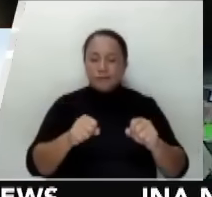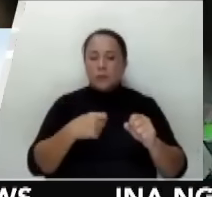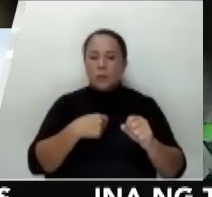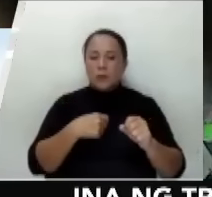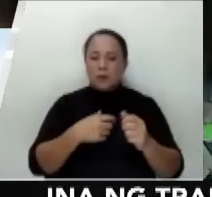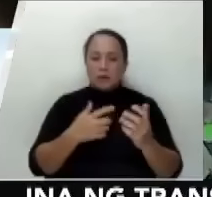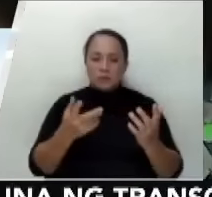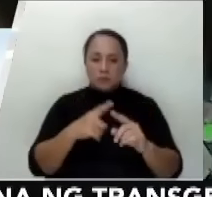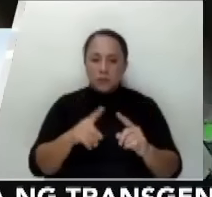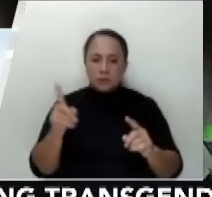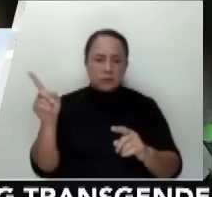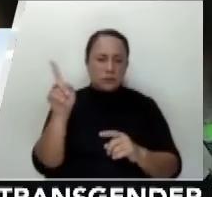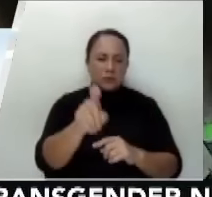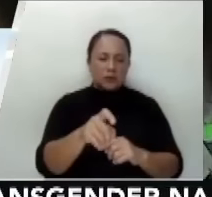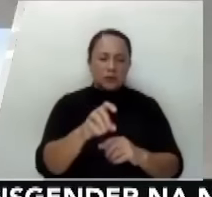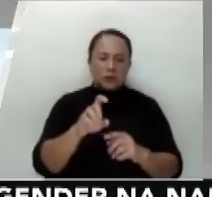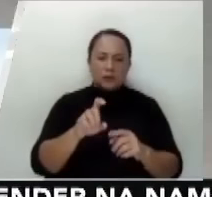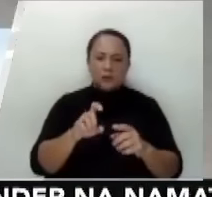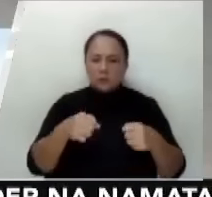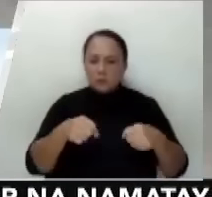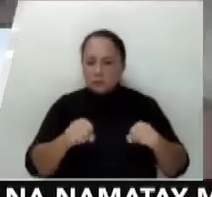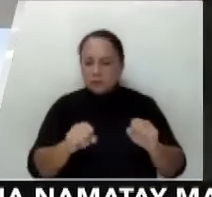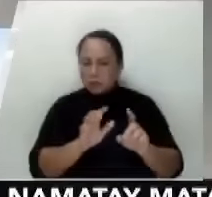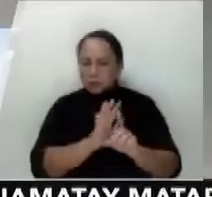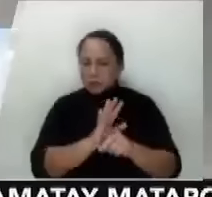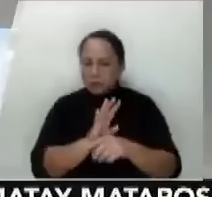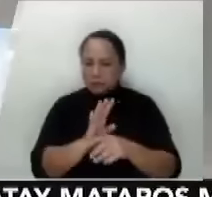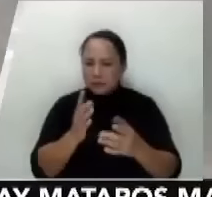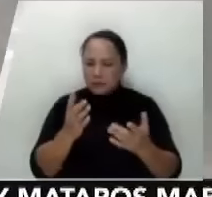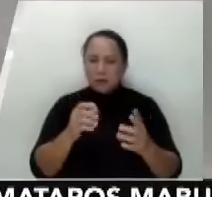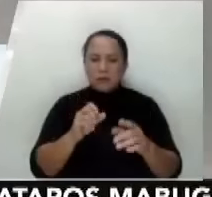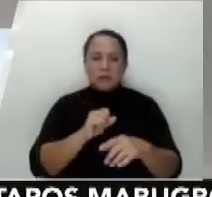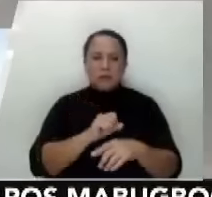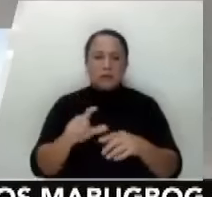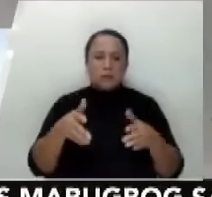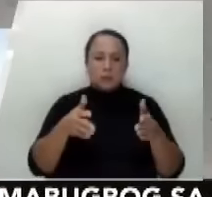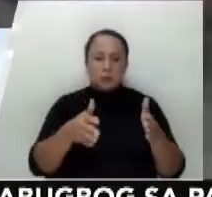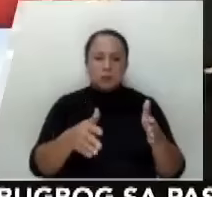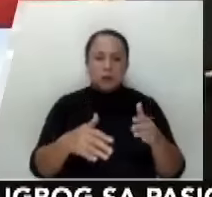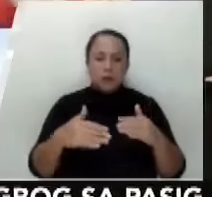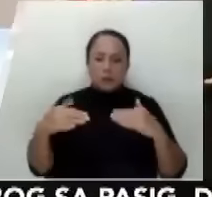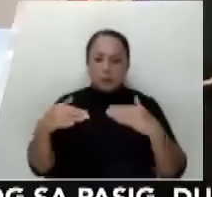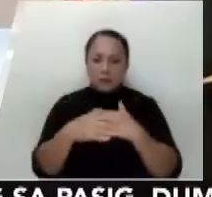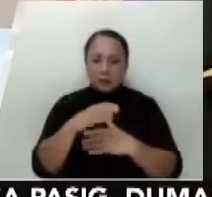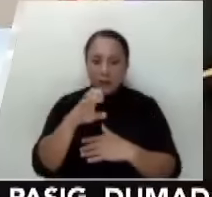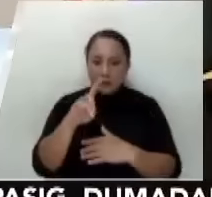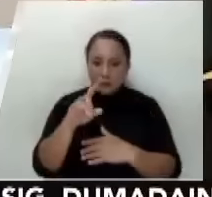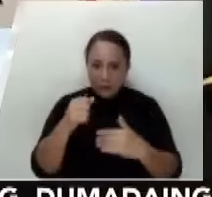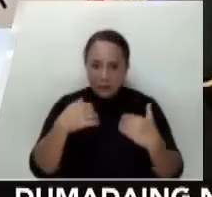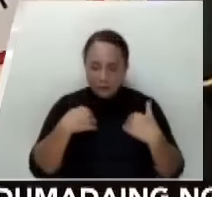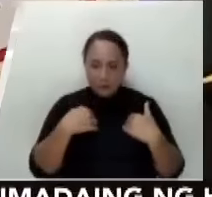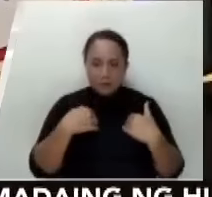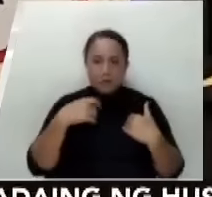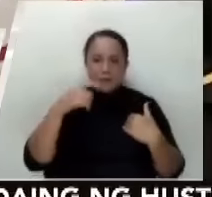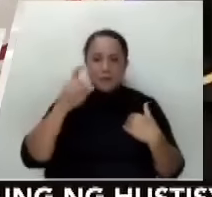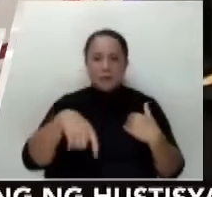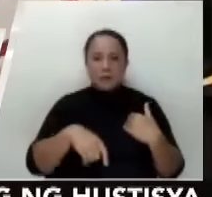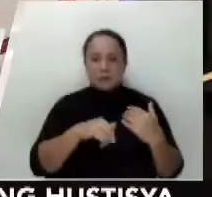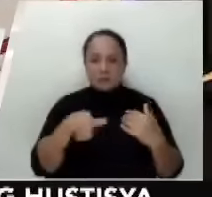ng ilang mga e-bike enthusiasts, paano sa national roads na may bike lane katulad sa EDSA? It should be treated the same.